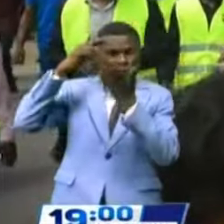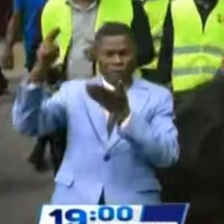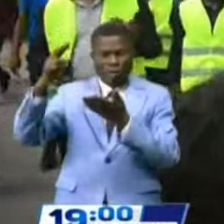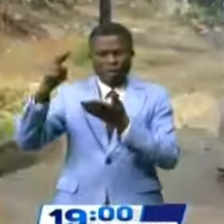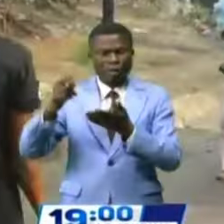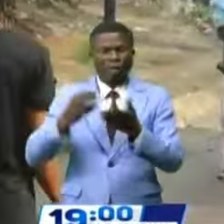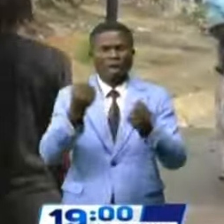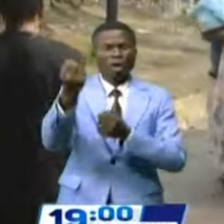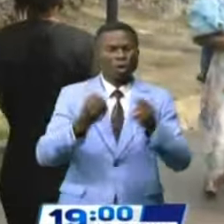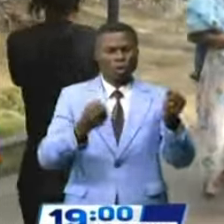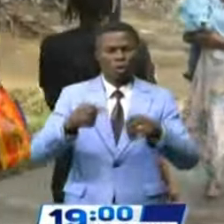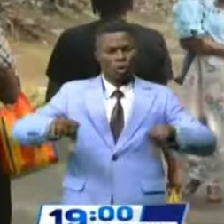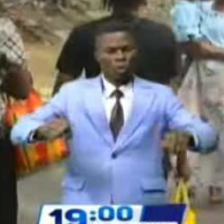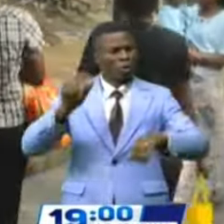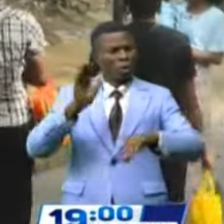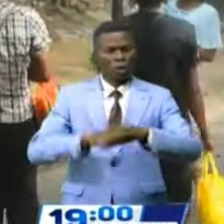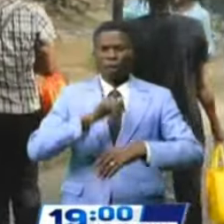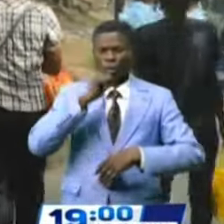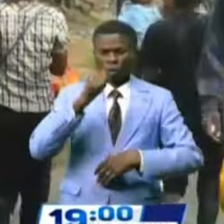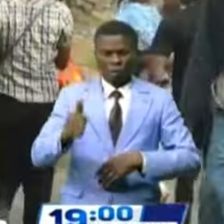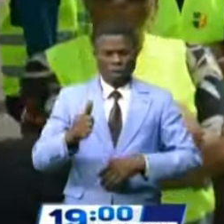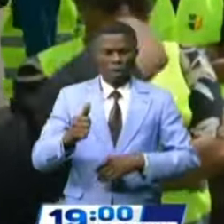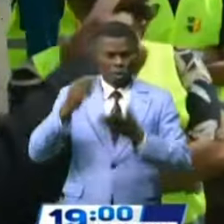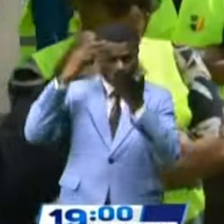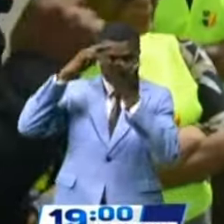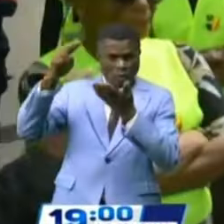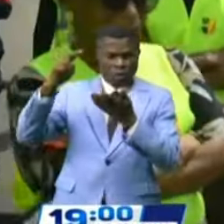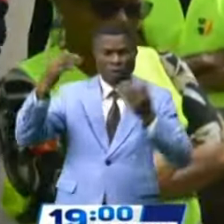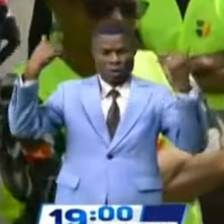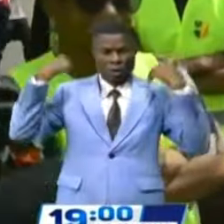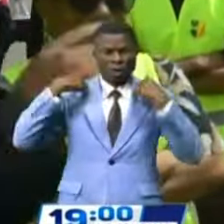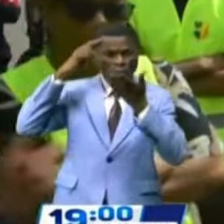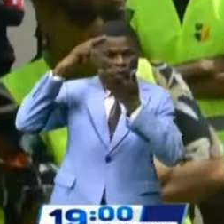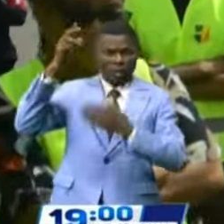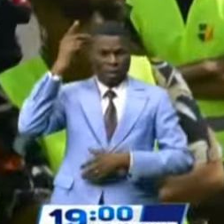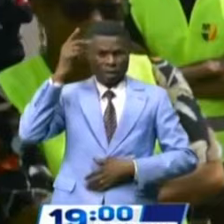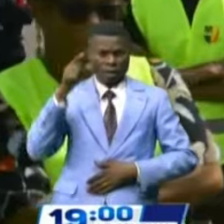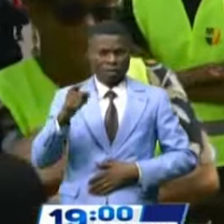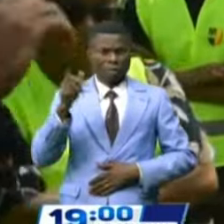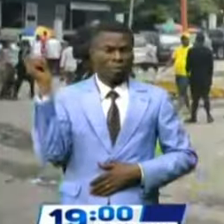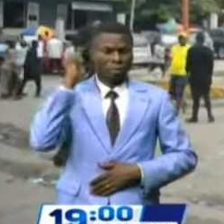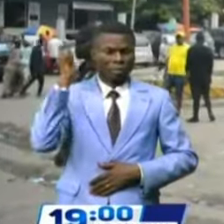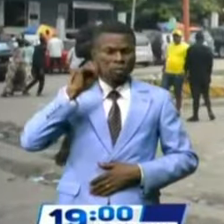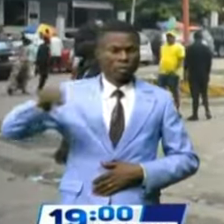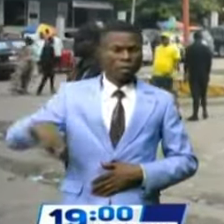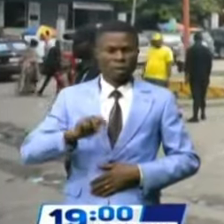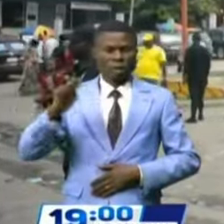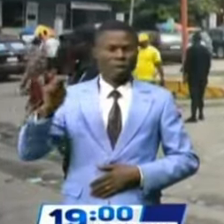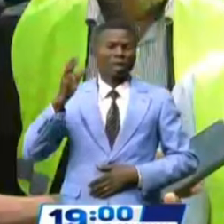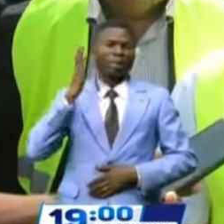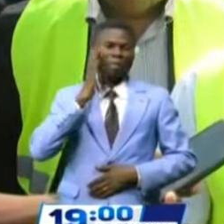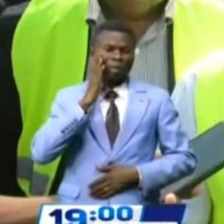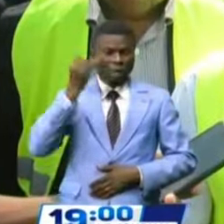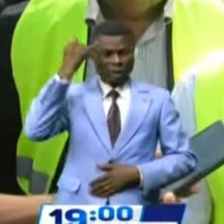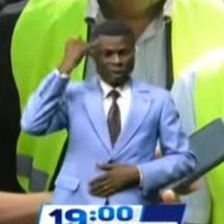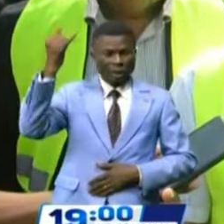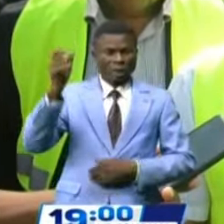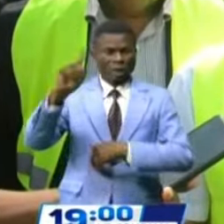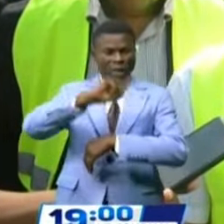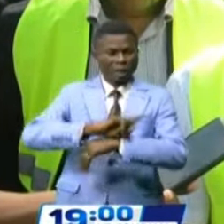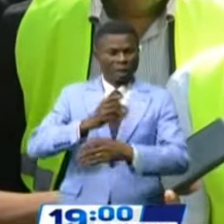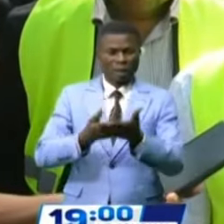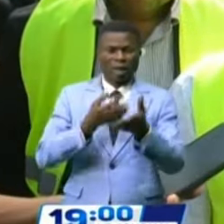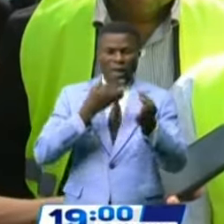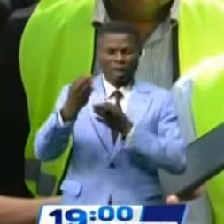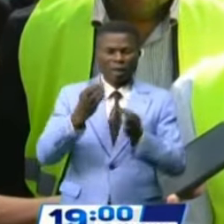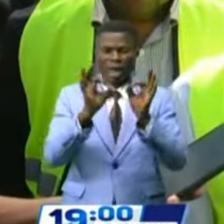réduction de l'émission du gaz carbonique sur le campus. Le recteur de l'université de Kinshasa, le professeur Jean-Marie Kayembe, initiateur de la journée,